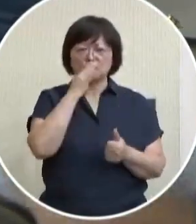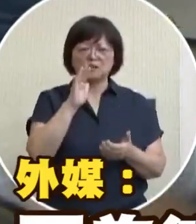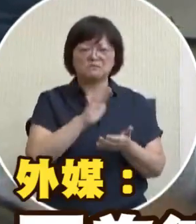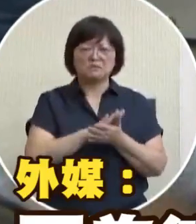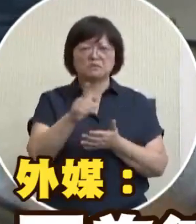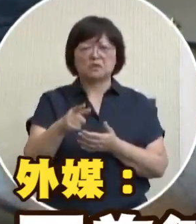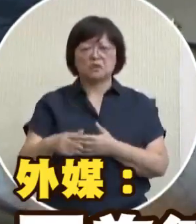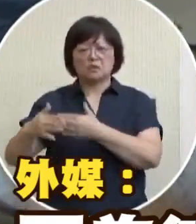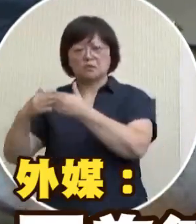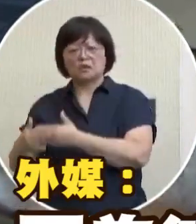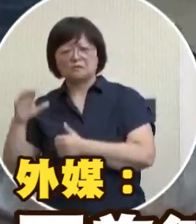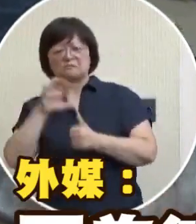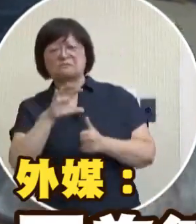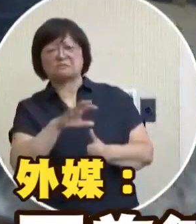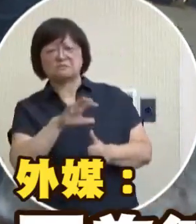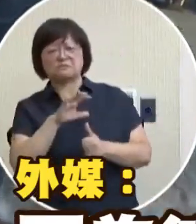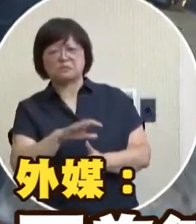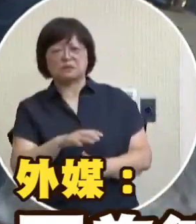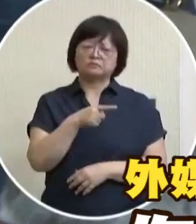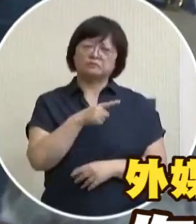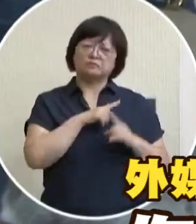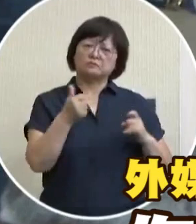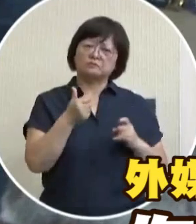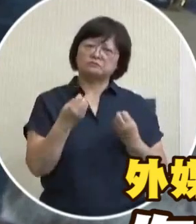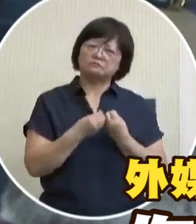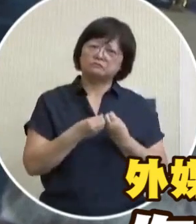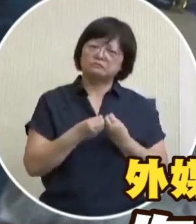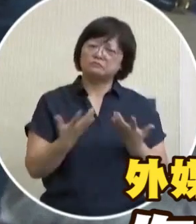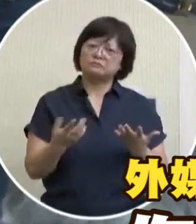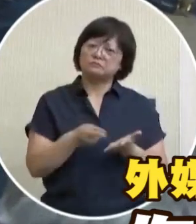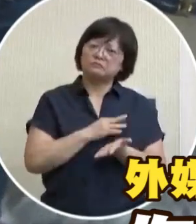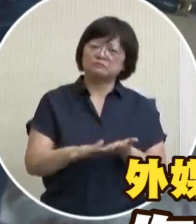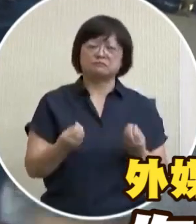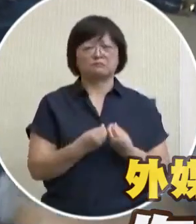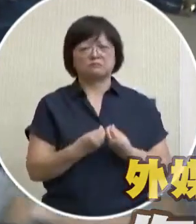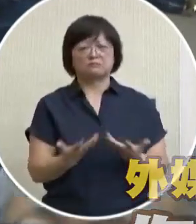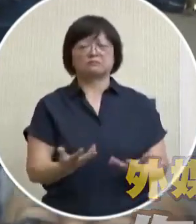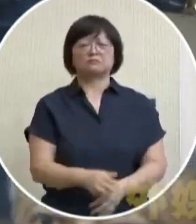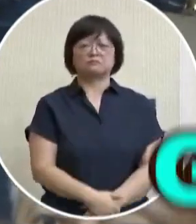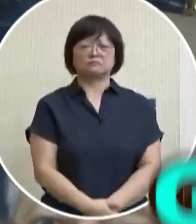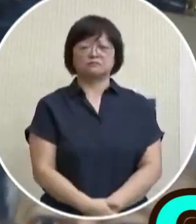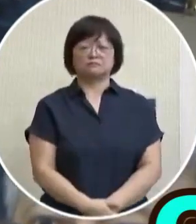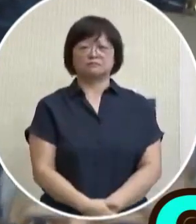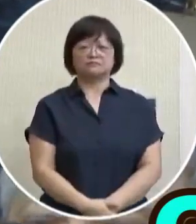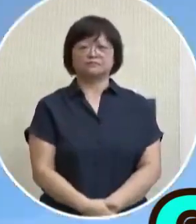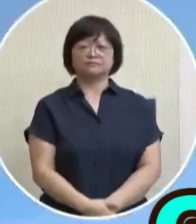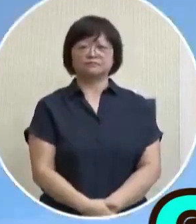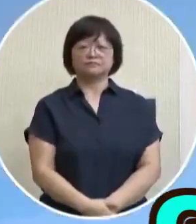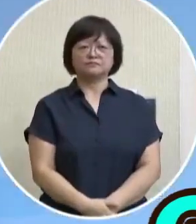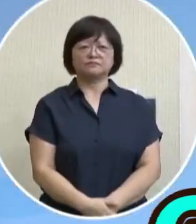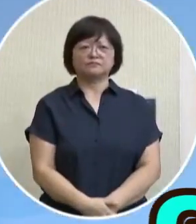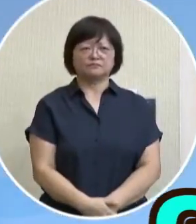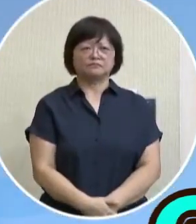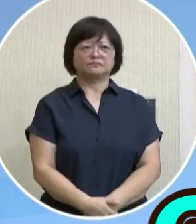对吧？因为鸿海在中国的投资也蛮大的。你是会怎么解决这个问题？ Good question.